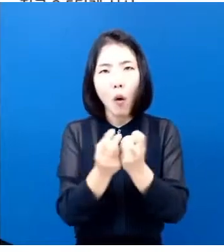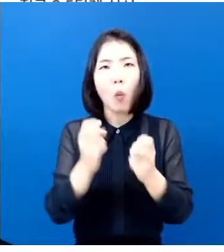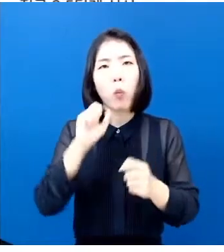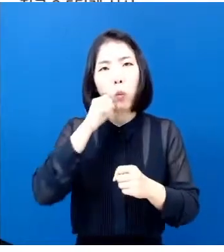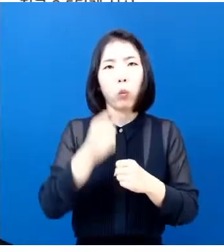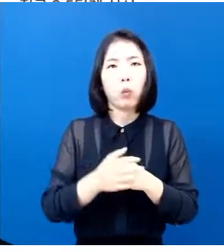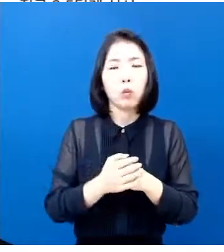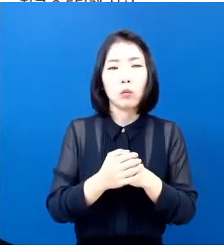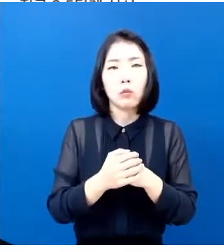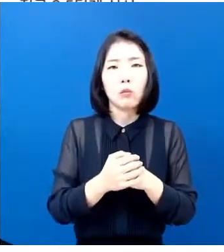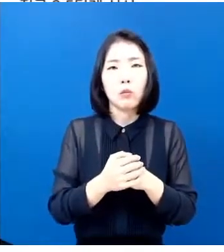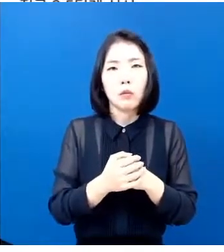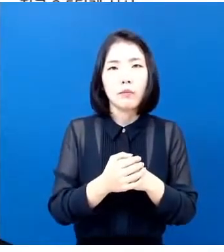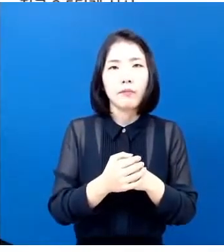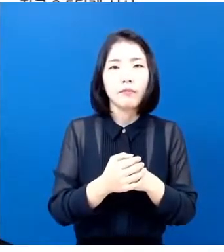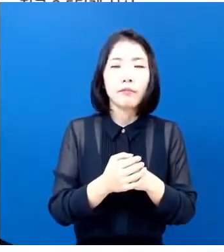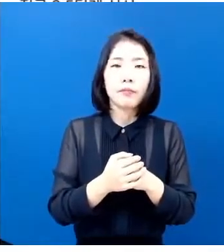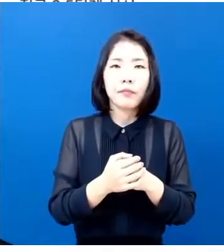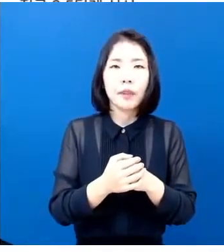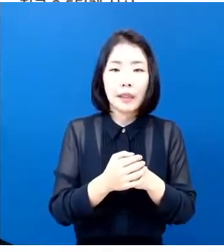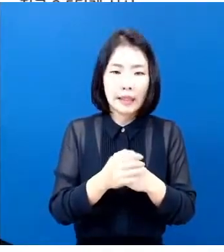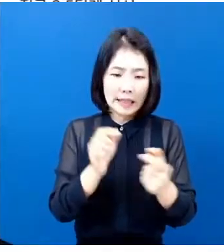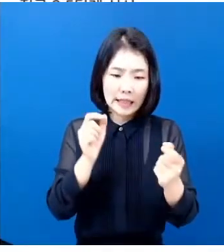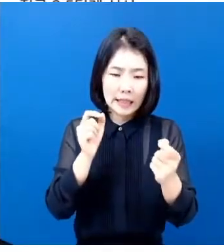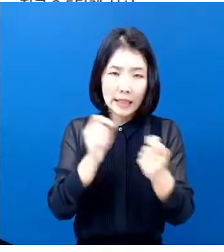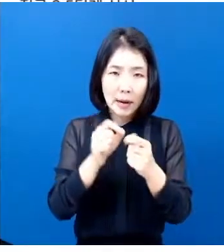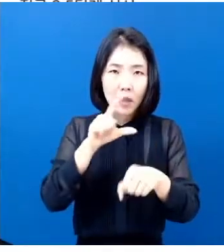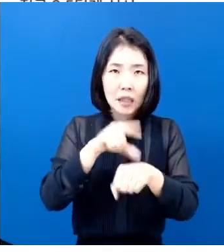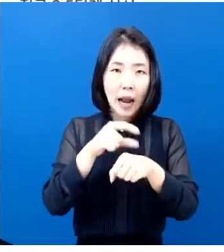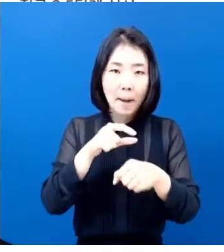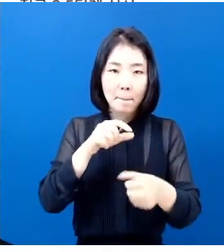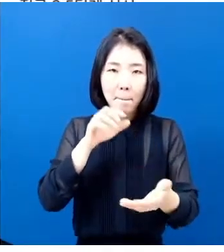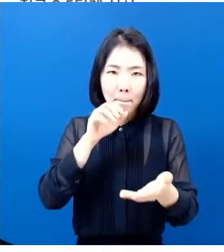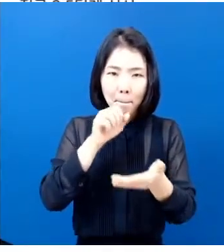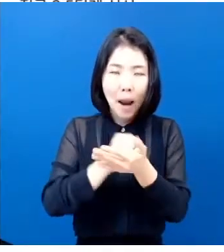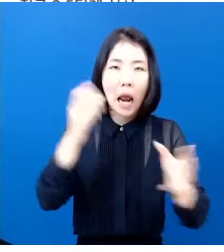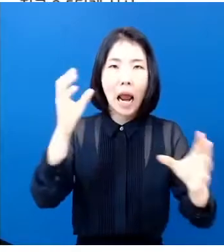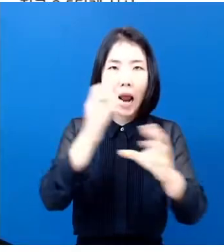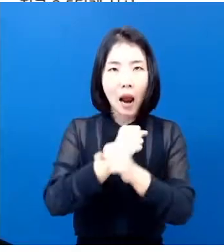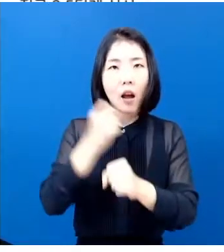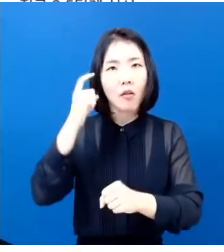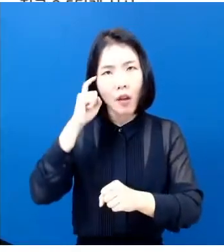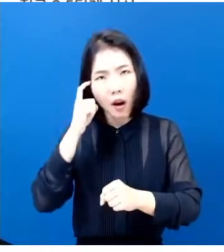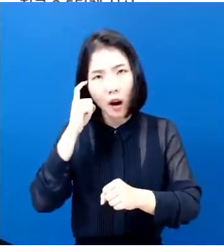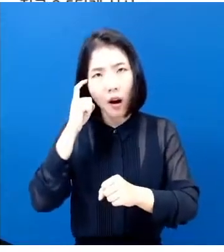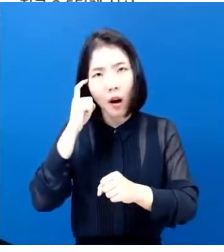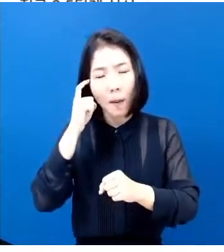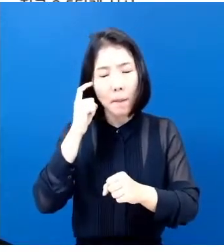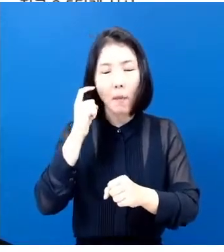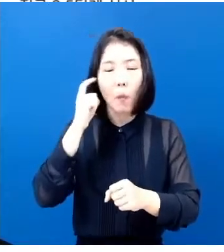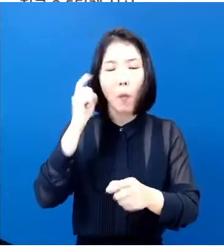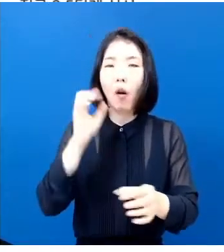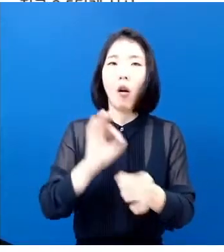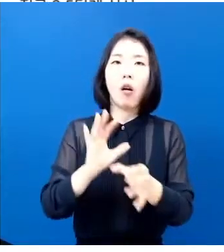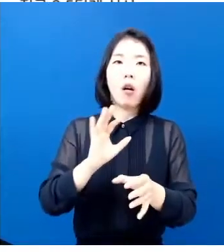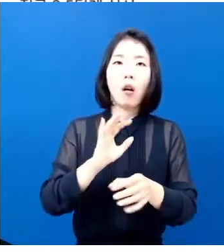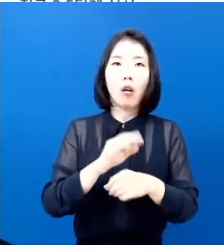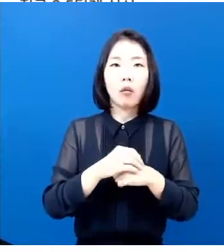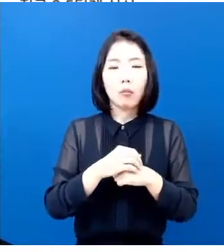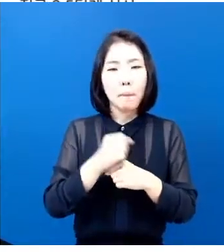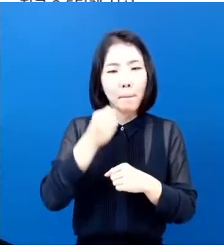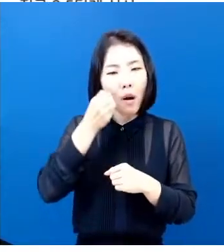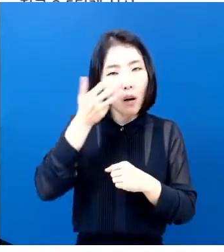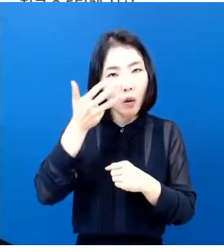신종 푸드 처럼 짧은 시간에 종식될 거라 생각했지만 8개월이라는 긴 기간동안 심각한 상황이